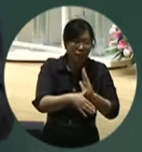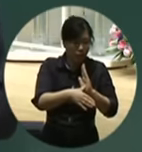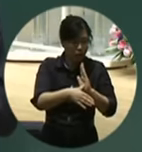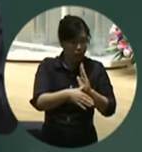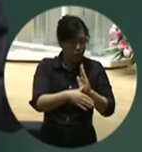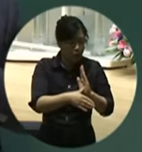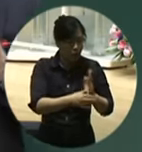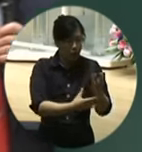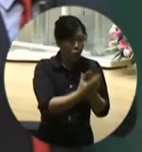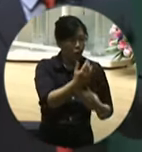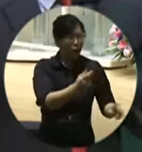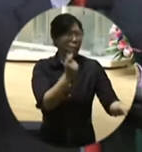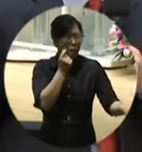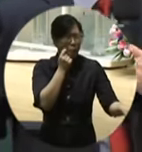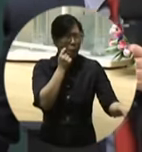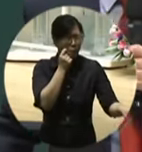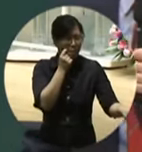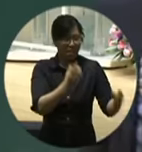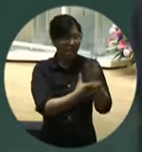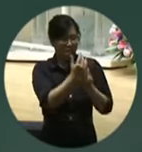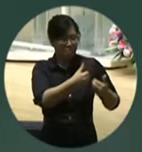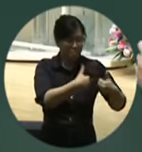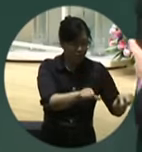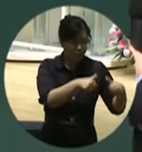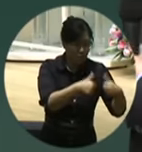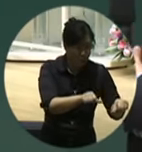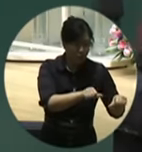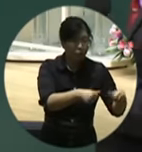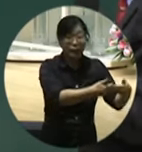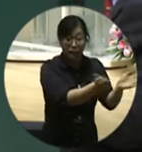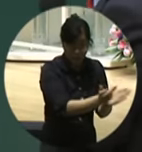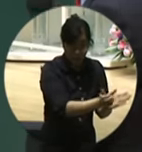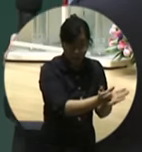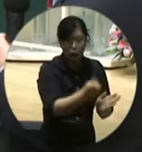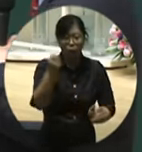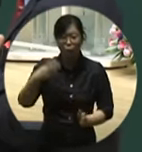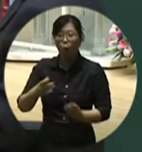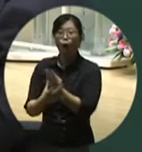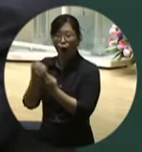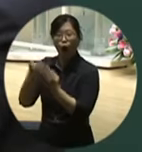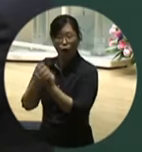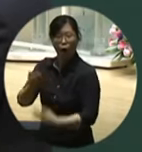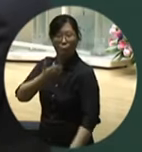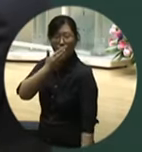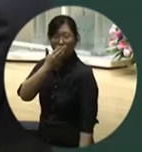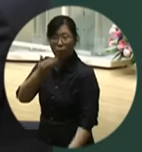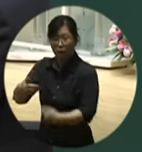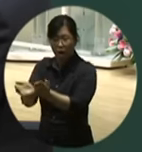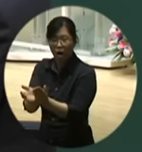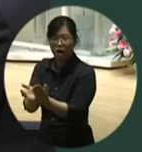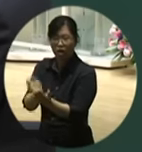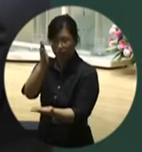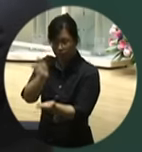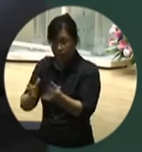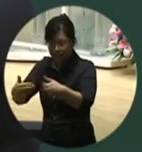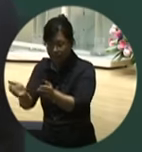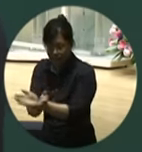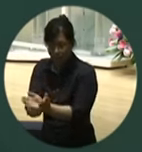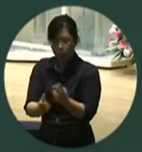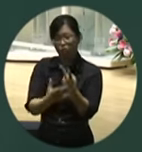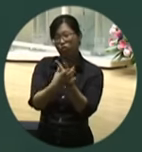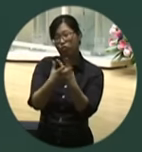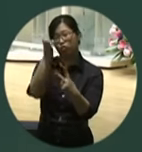가장 중요한 시간표로 나왔습니다. Every single time, at the most important time schedule of each age, for the sake of evangelism, there are those who brought people together, and there were